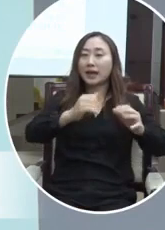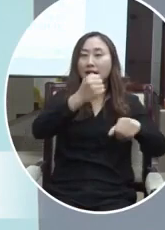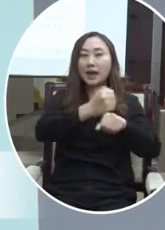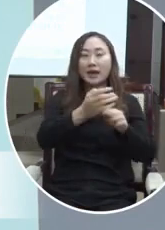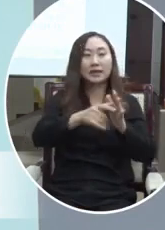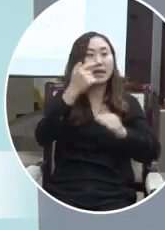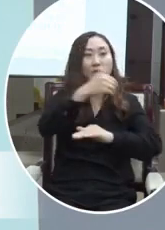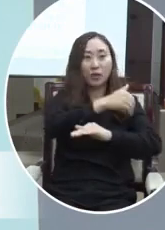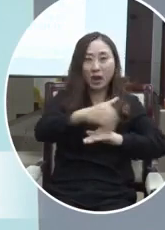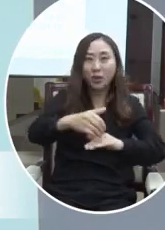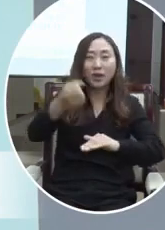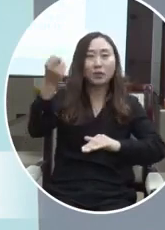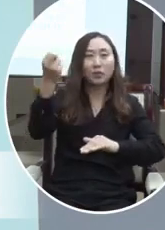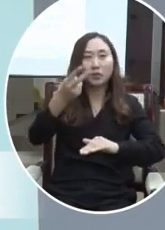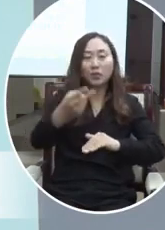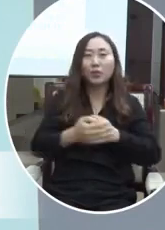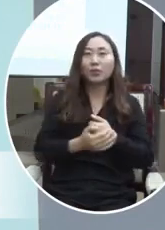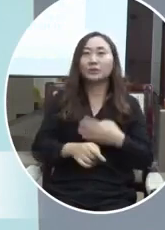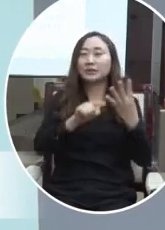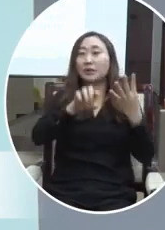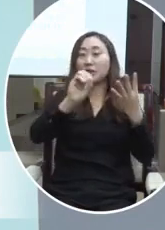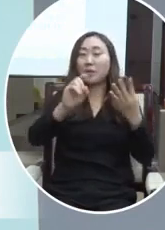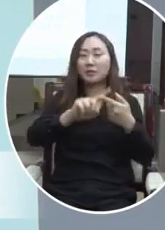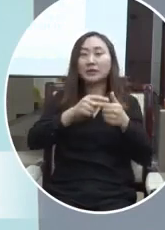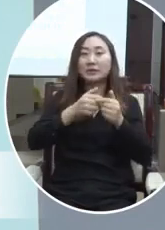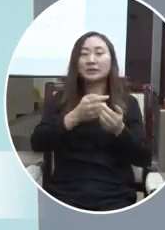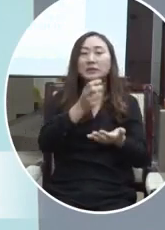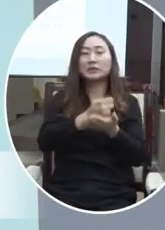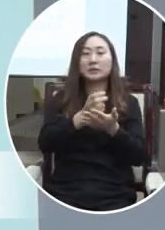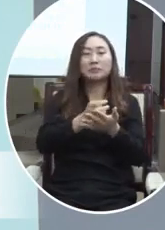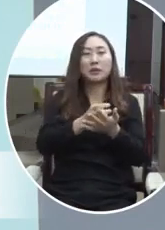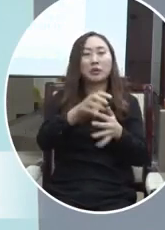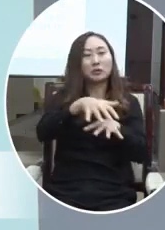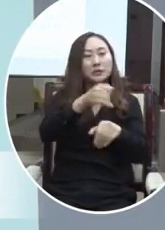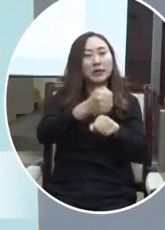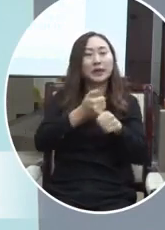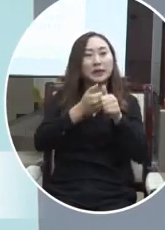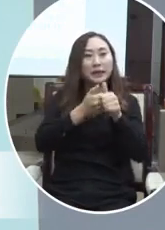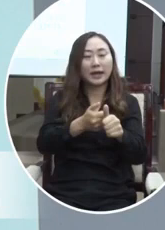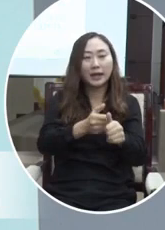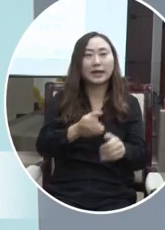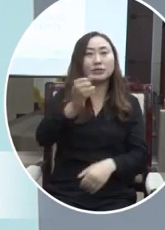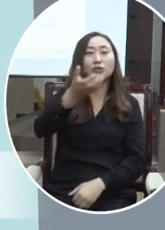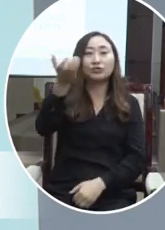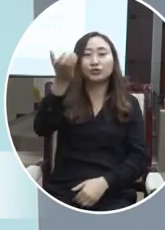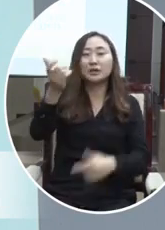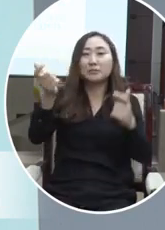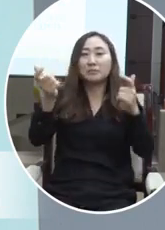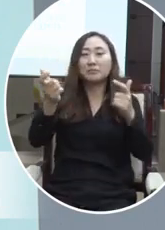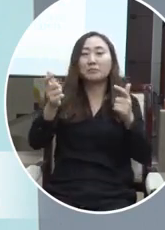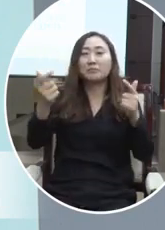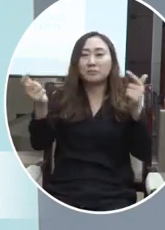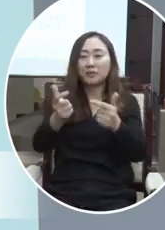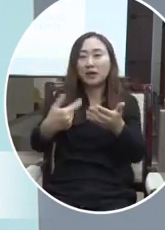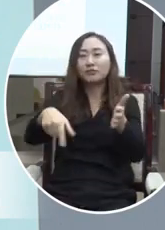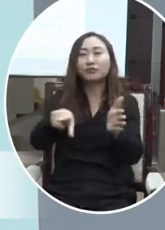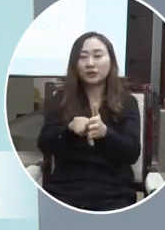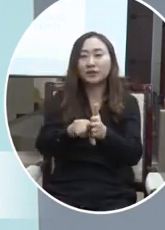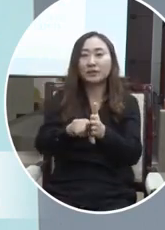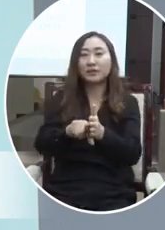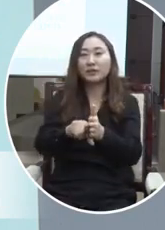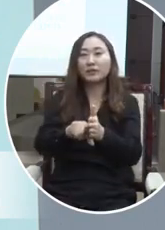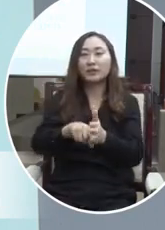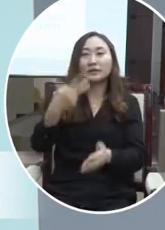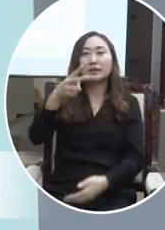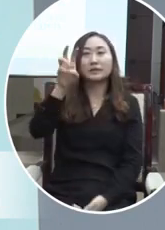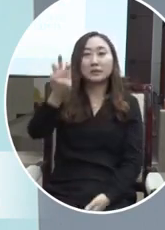탄소중립 녹색성장 기본계획 및 신성장 4.0 전략에 따라 탄소중립 사회구조로 전환에 필요한 도시공간의 온실가스 감축을